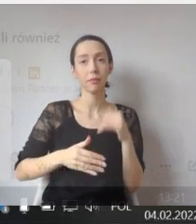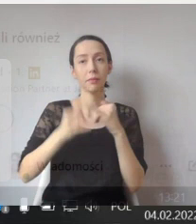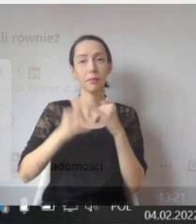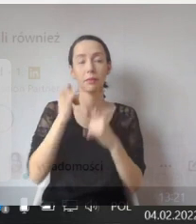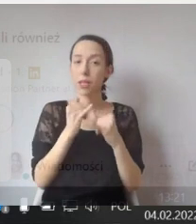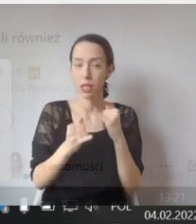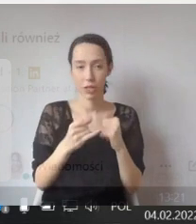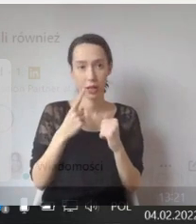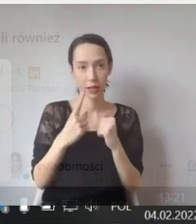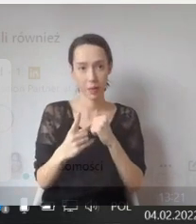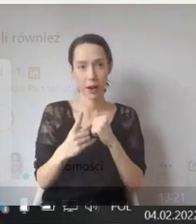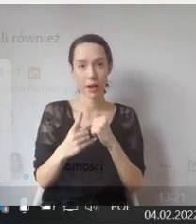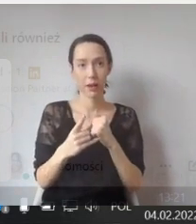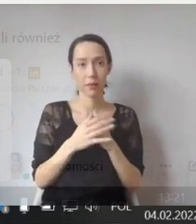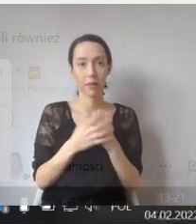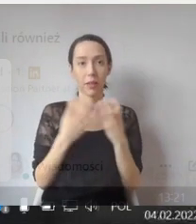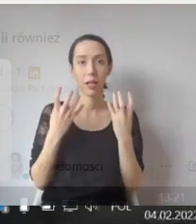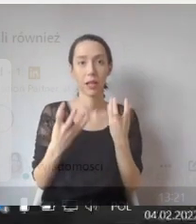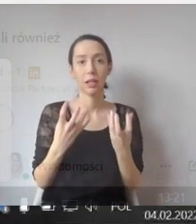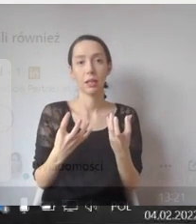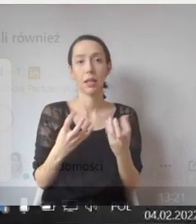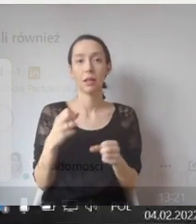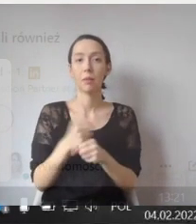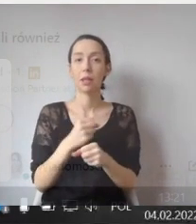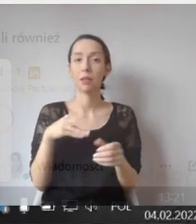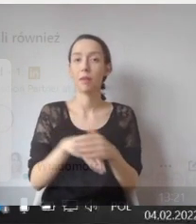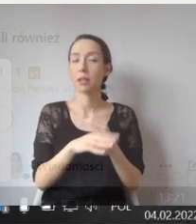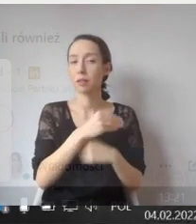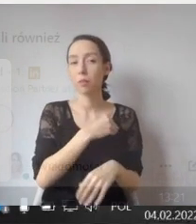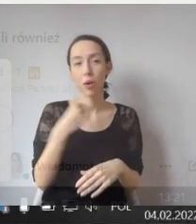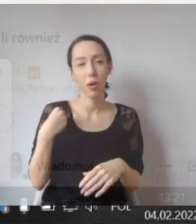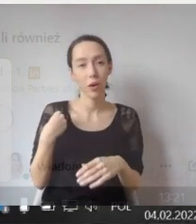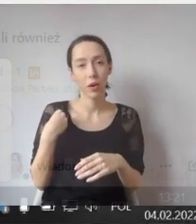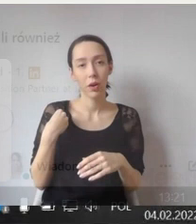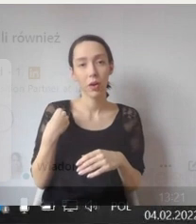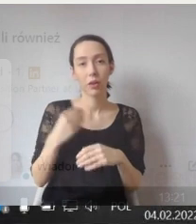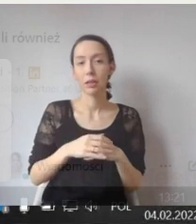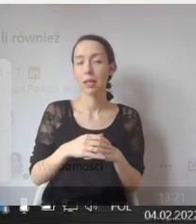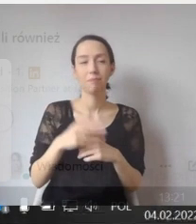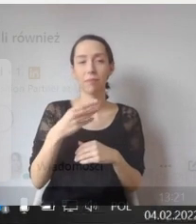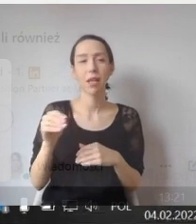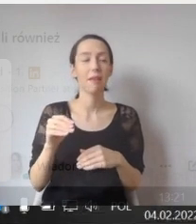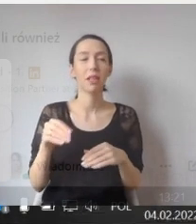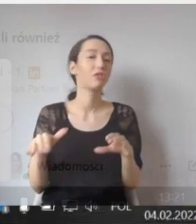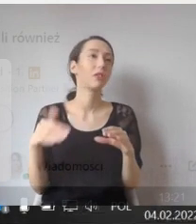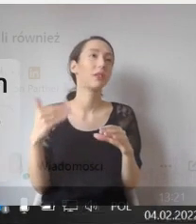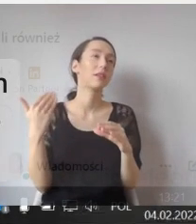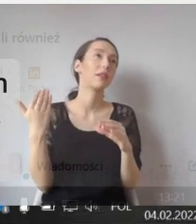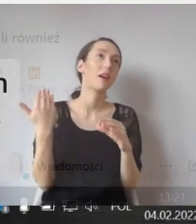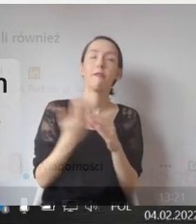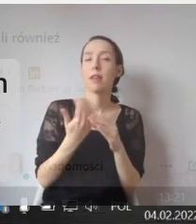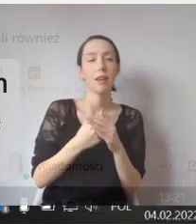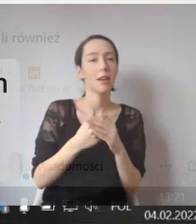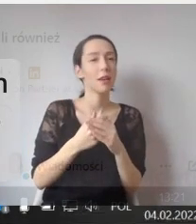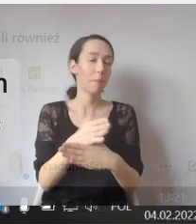tak naprawdę jesteście nastawieni na pracę w Polsce i nie w jakichś korporacjach międzynarodowych i nie wiem, nie znacie, bądź na